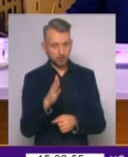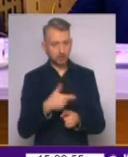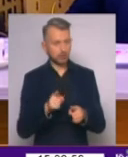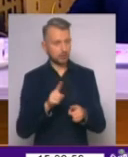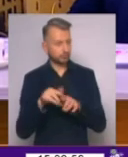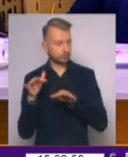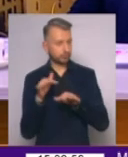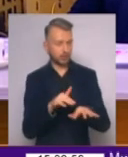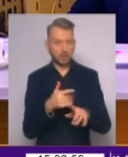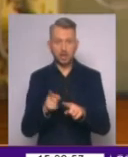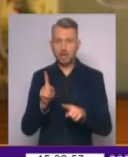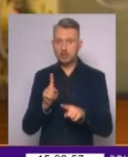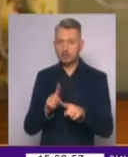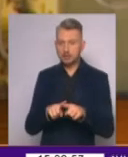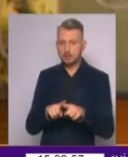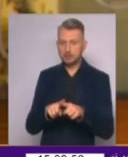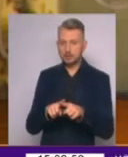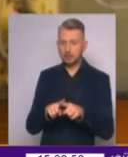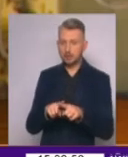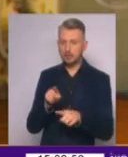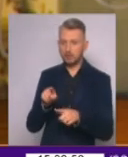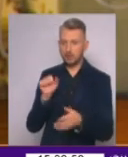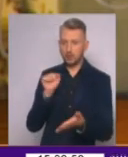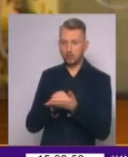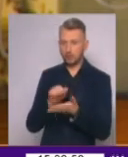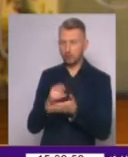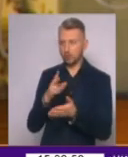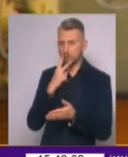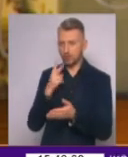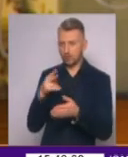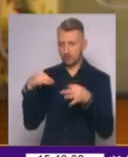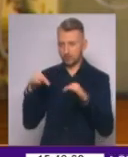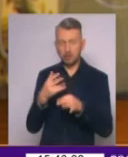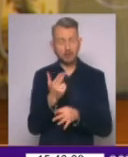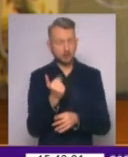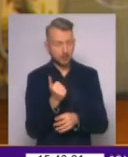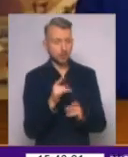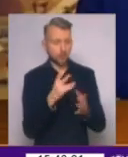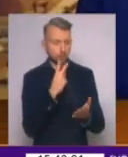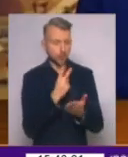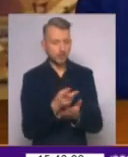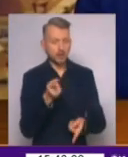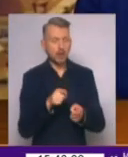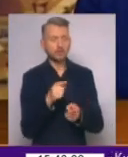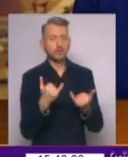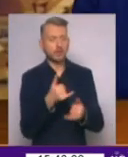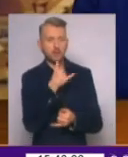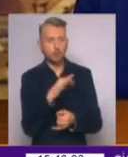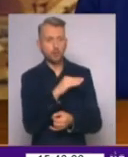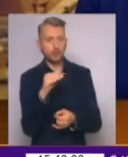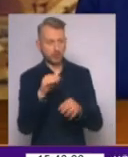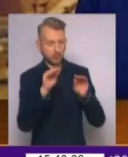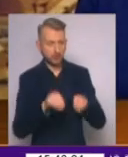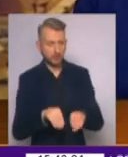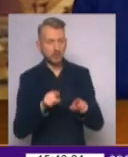людей. Ексклюзивний варіант, який роздрукували, просто показати. Це як ексклюзивний варіант просто показати, тому що реально зараз ти не можеш офіційно заповнити. Навіть